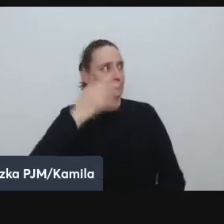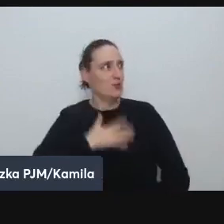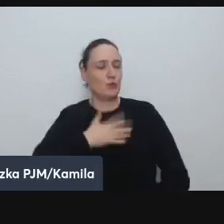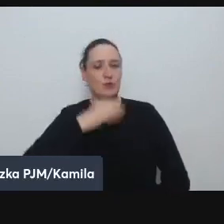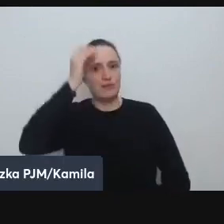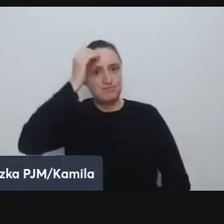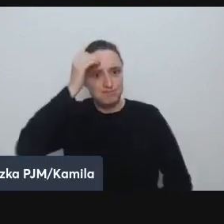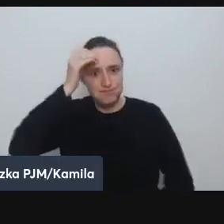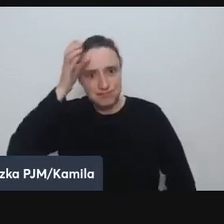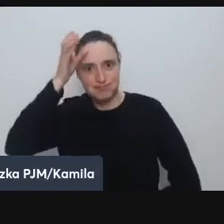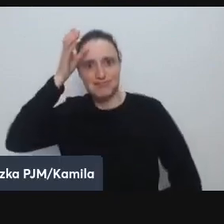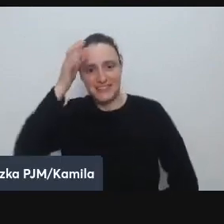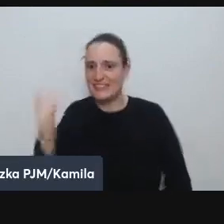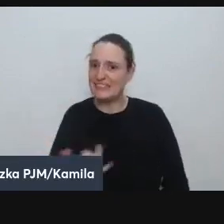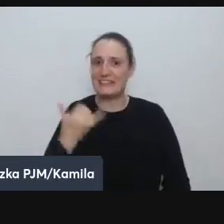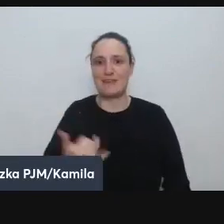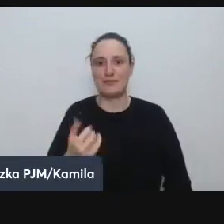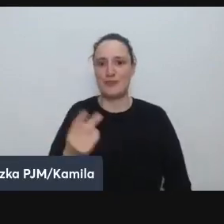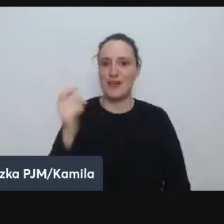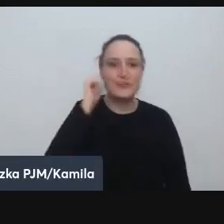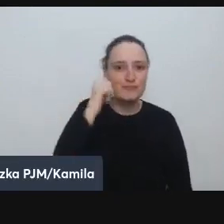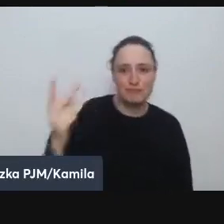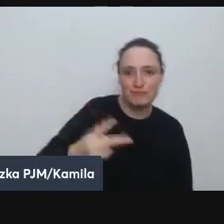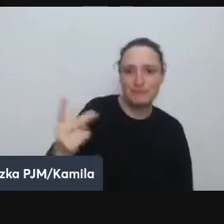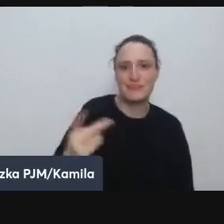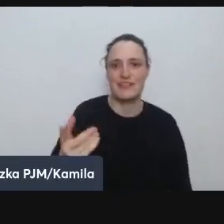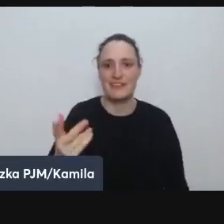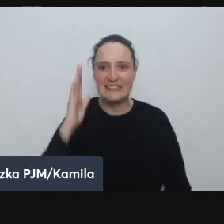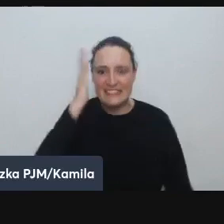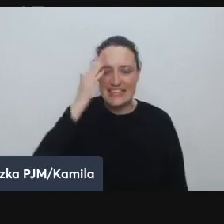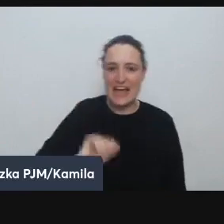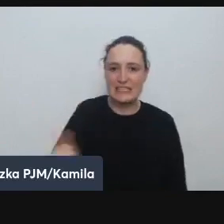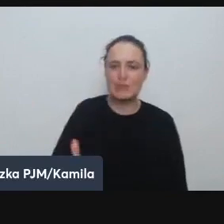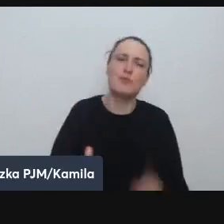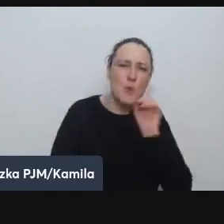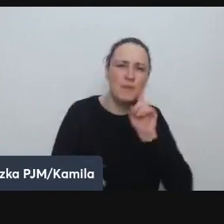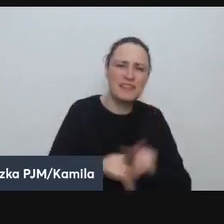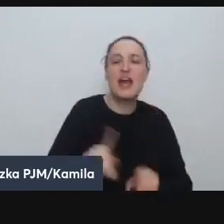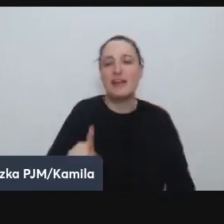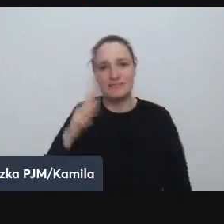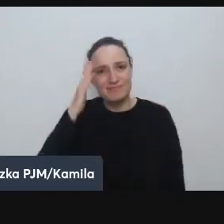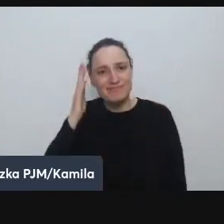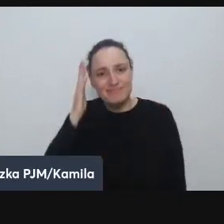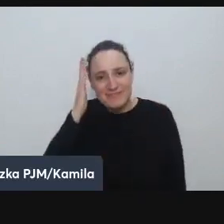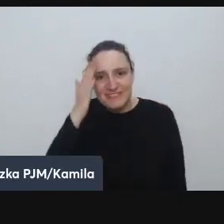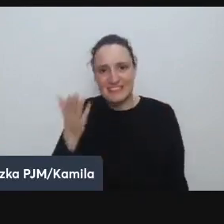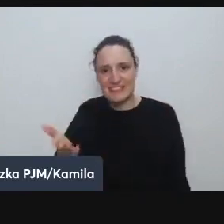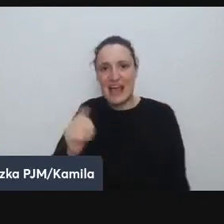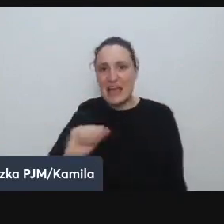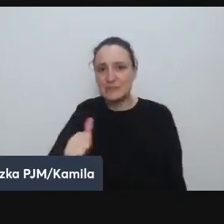się z dziewczynami, też z chłopakami, ale z osobami, które się znają na tym i mają doświadczenie i robią edukację na co